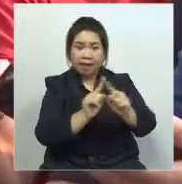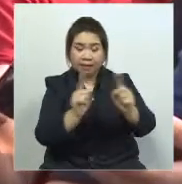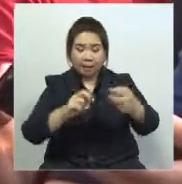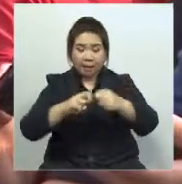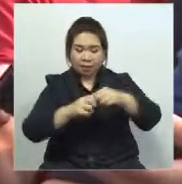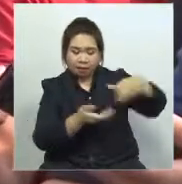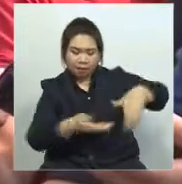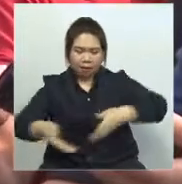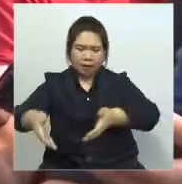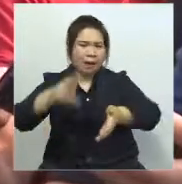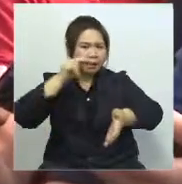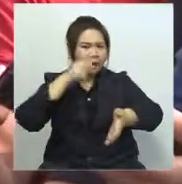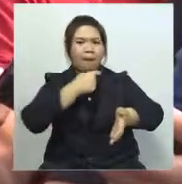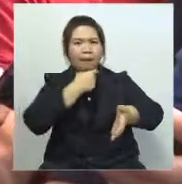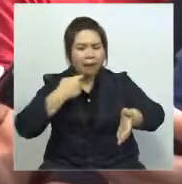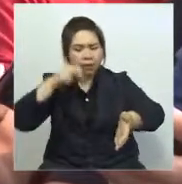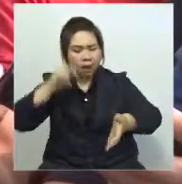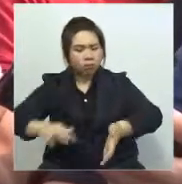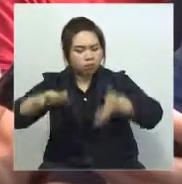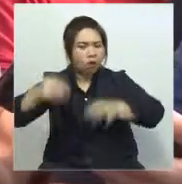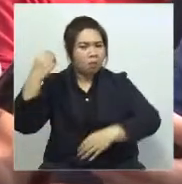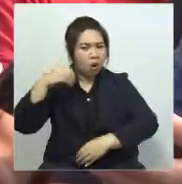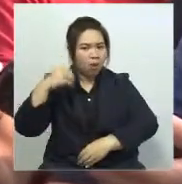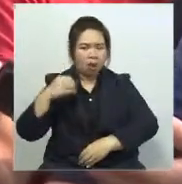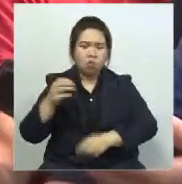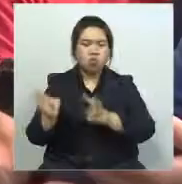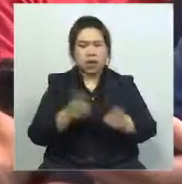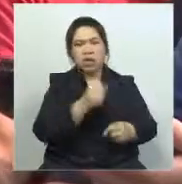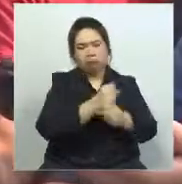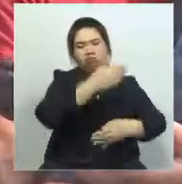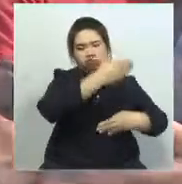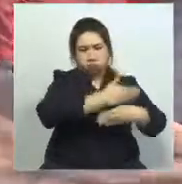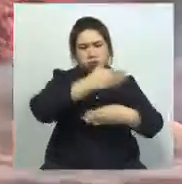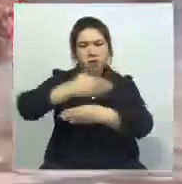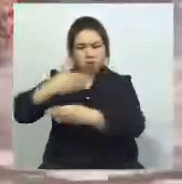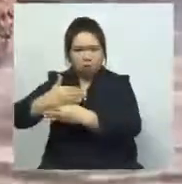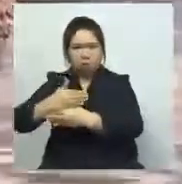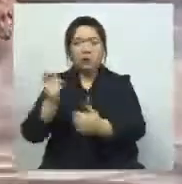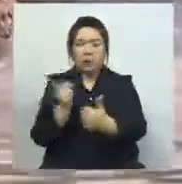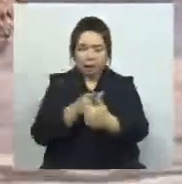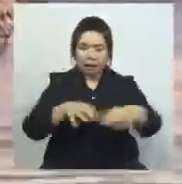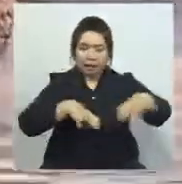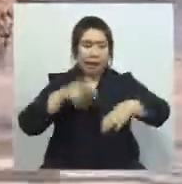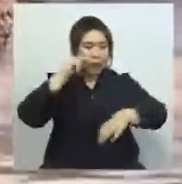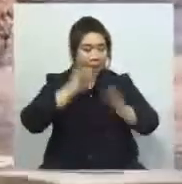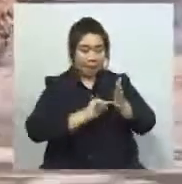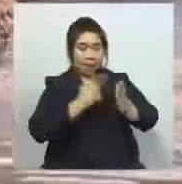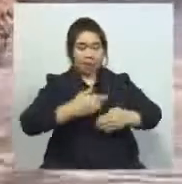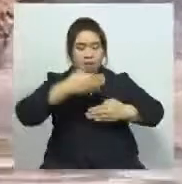หาทั้งแล้งและน้ำท่วมได้เนี่ยจะต้องทำควบคู่กันไปทั้งการบริหารจัดการในตอนกลางและตอนล่างด้วย